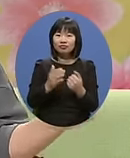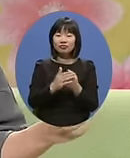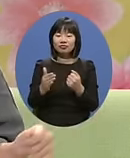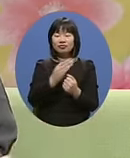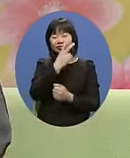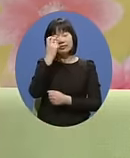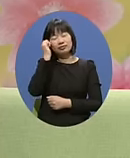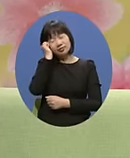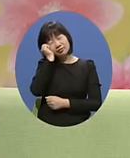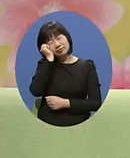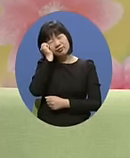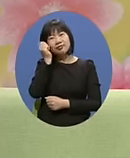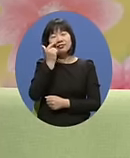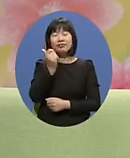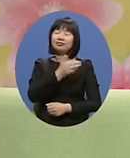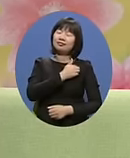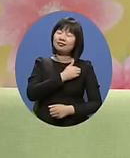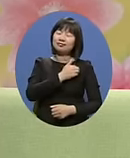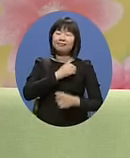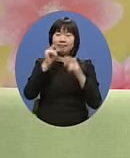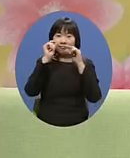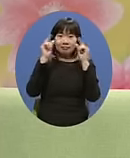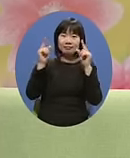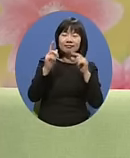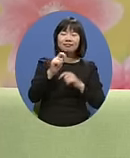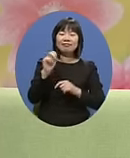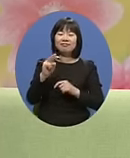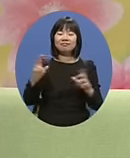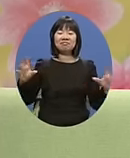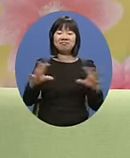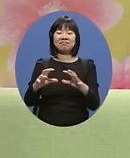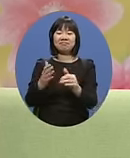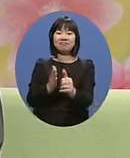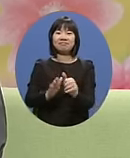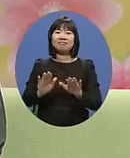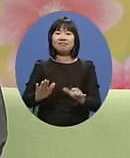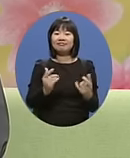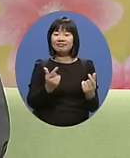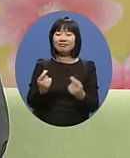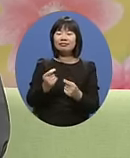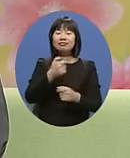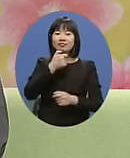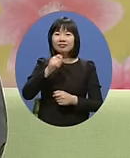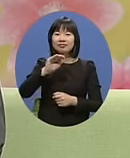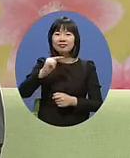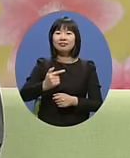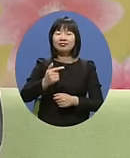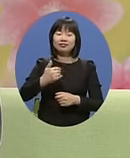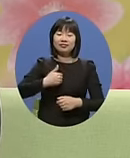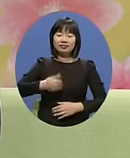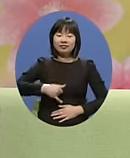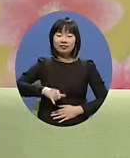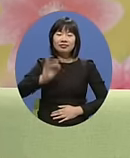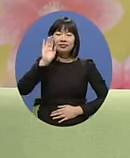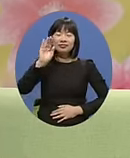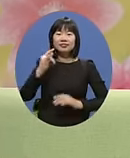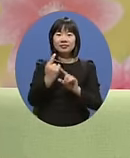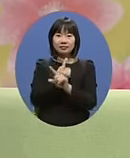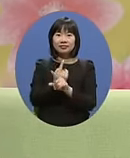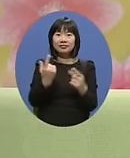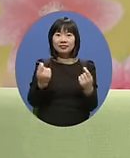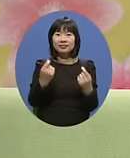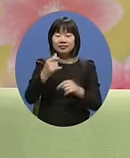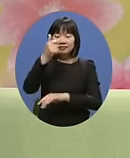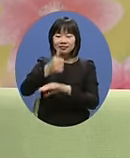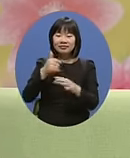있다면 빨리 좀 깨워서 TV 앞으로 모이셨으면 좋겠어요. 오늘 함께하는 50분이 우리 아이의 미래를 바꿔놓습니다. 꼭 좀 끝까지